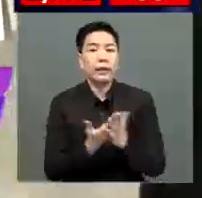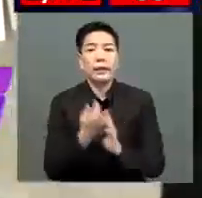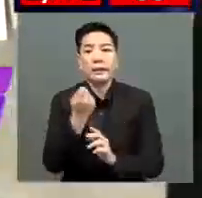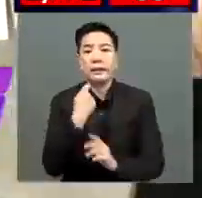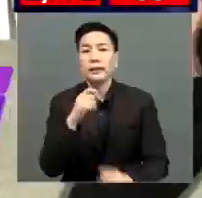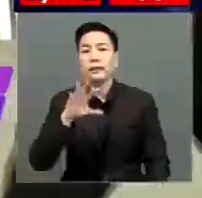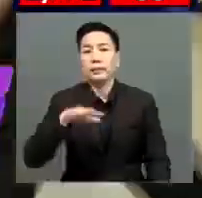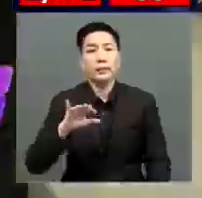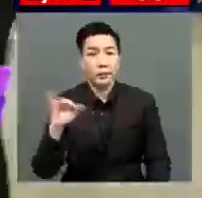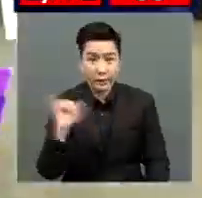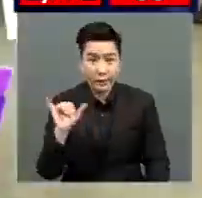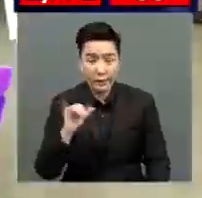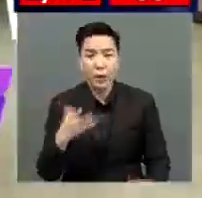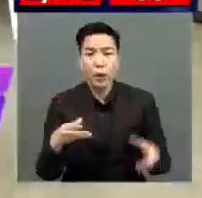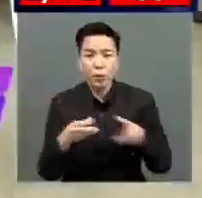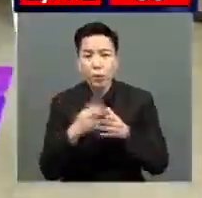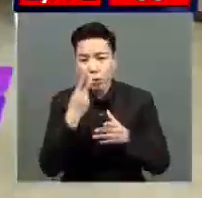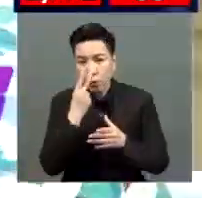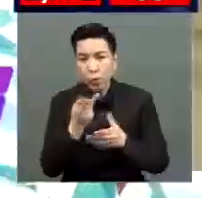ขอรับสิทธิ์ทุกคนด้วยนะครับโดยคุณธนกรวังบุญคงชนะเลขานุการรัฐมนตรีว่าการกระทรวงการคลังได้ยามนะครับว่าการเปิดรับเรื่องราวร้องเรียนดังกล่าวนั้นให้เฉพาะคนที่เคยลงทะเบียนผ่านเว็บไซต์เราไม่ทิ้งกันดอทคอมเท่านั้นซึ่งส่วนใหญ่เป็นกลุ่มที่ลงทะเบียนไม่สำเร็จกรอกข้อมูลไม่ถูกต้องหรือผู้ที่ได้รับสิทธิ์แต่บัญชีชื่อนั้นไม่ตรงกับชื่อและนามสกุลทำให้ยังไม่รับเงิน5,000